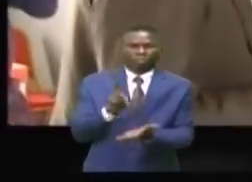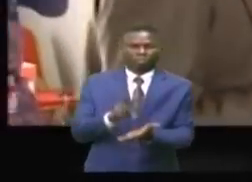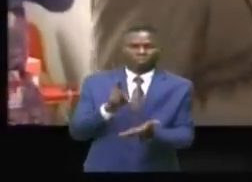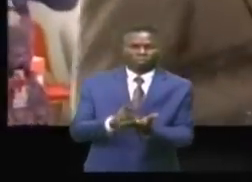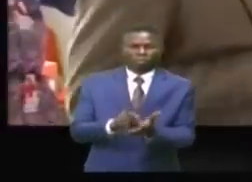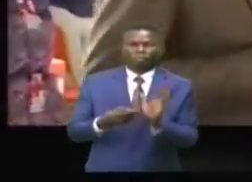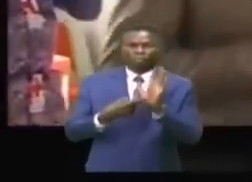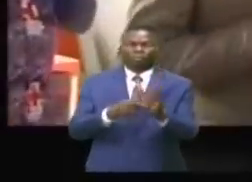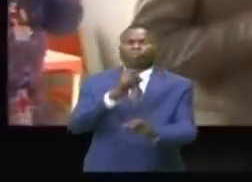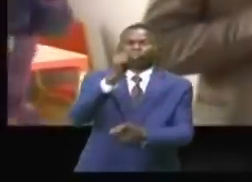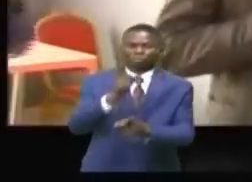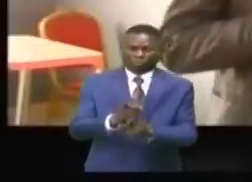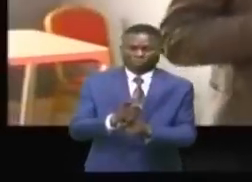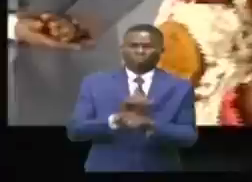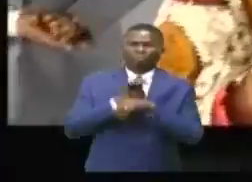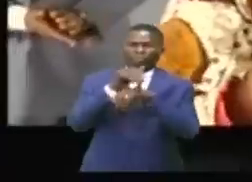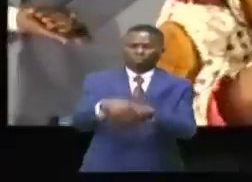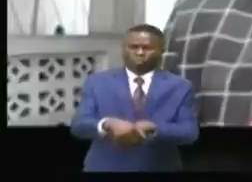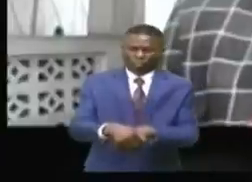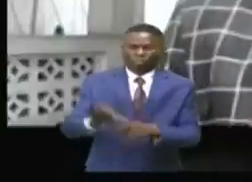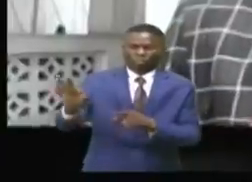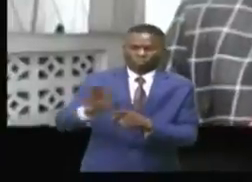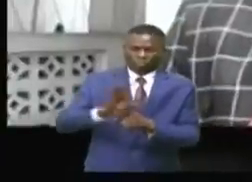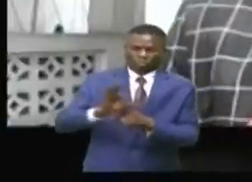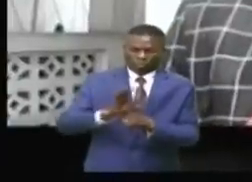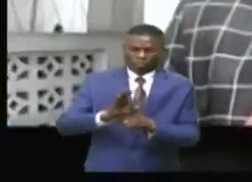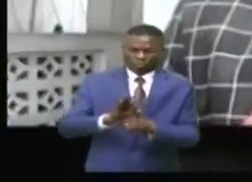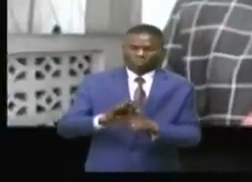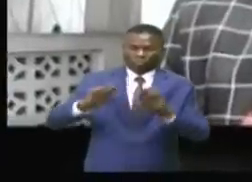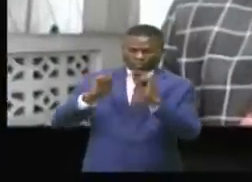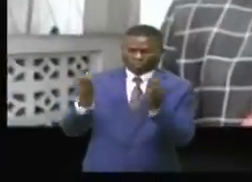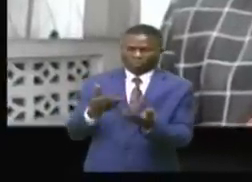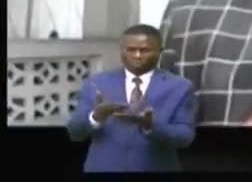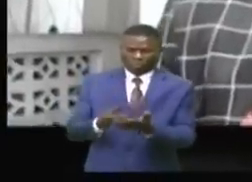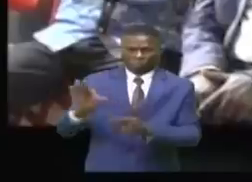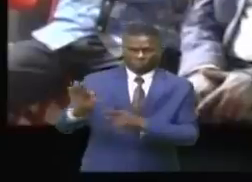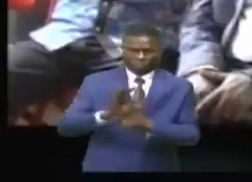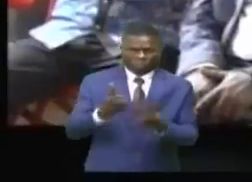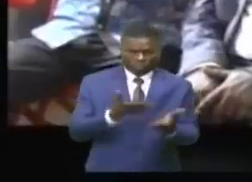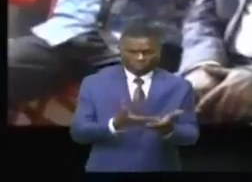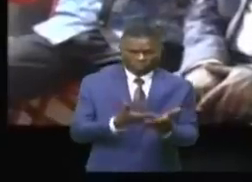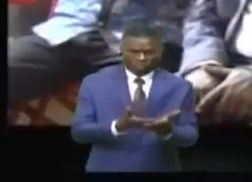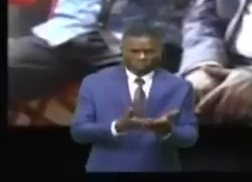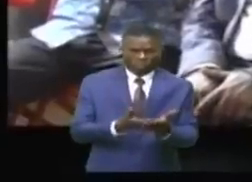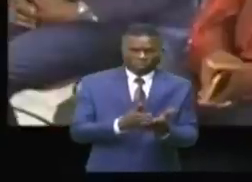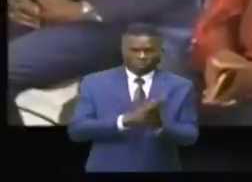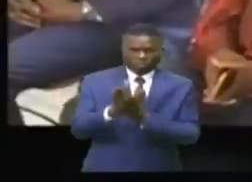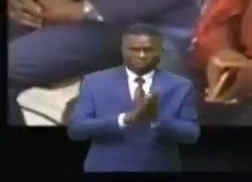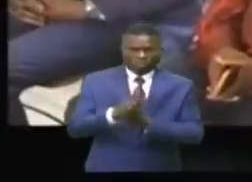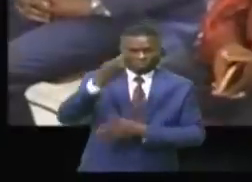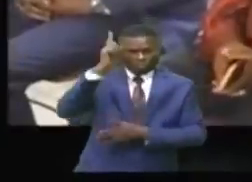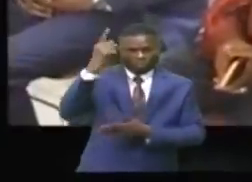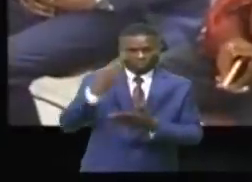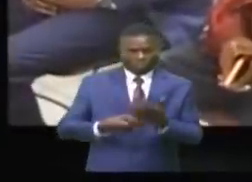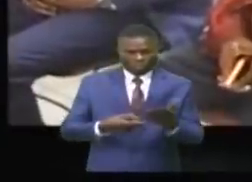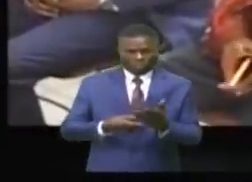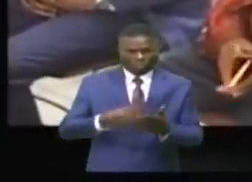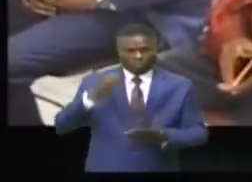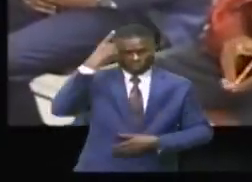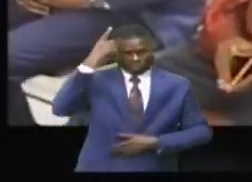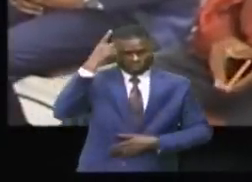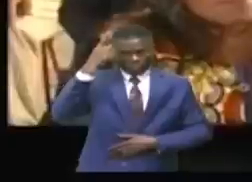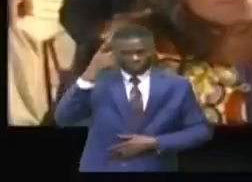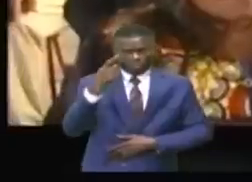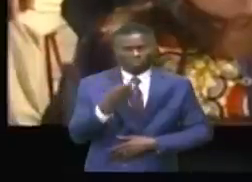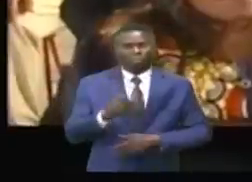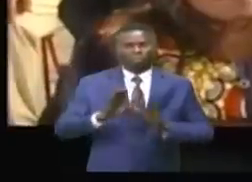attestant effectivement leur participation aux travaux en atelier. Cette session de formation était principalement axée sur l'appropriation des